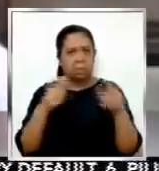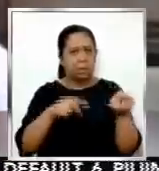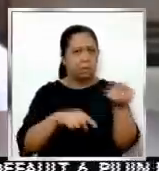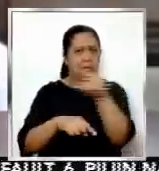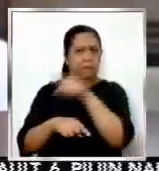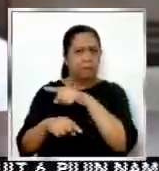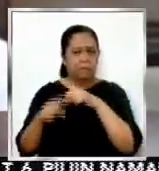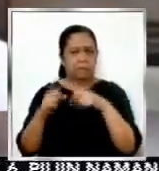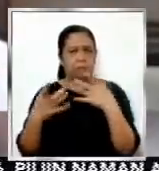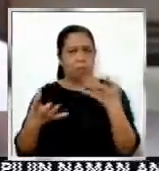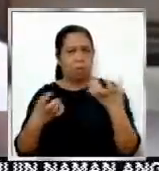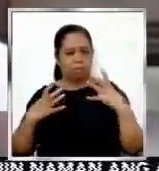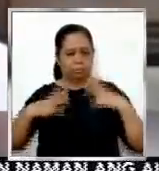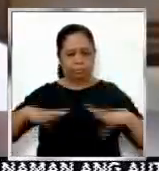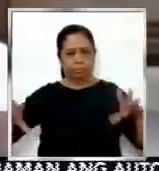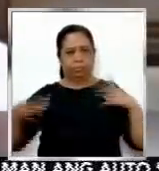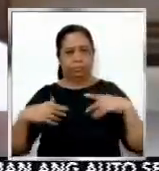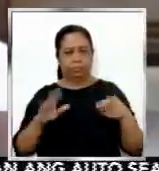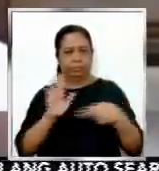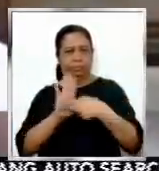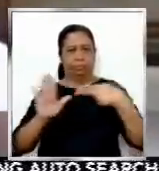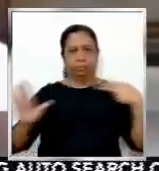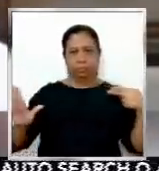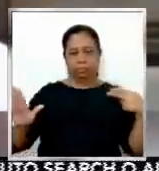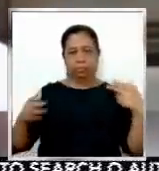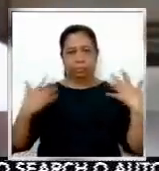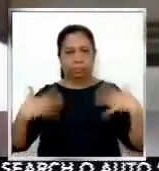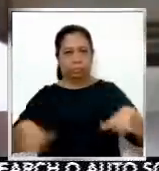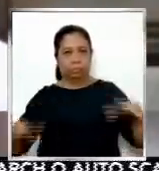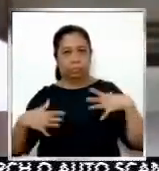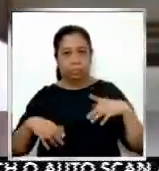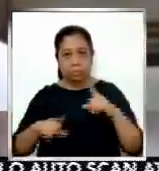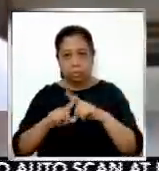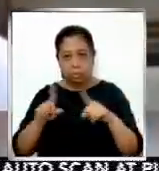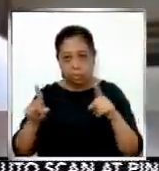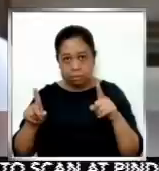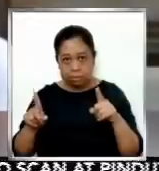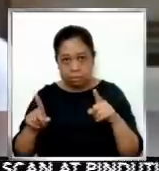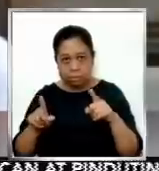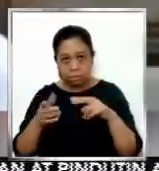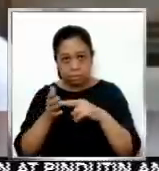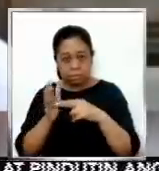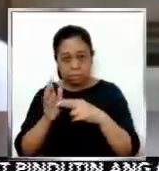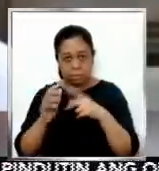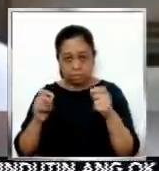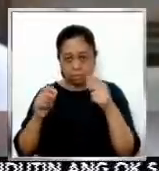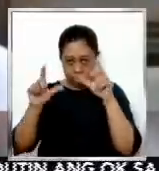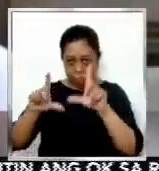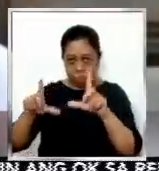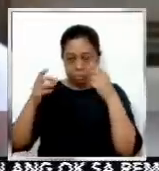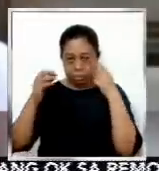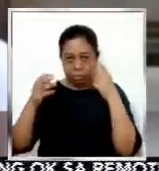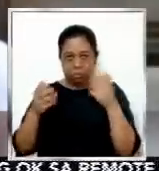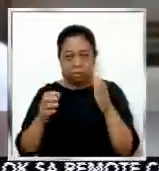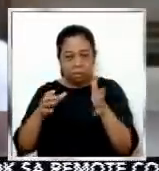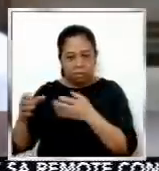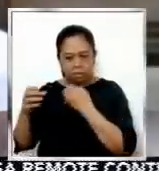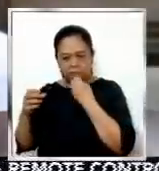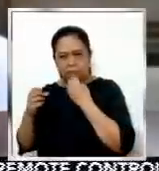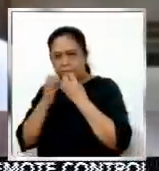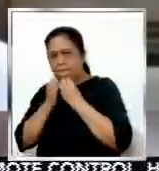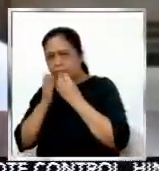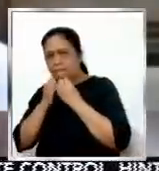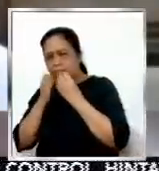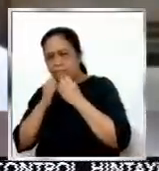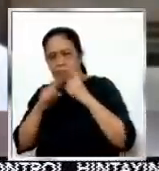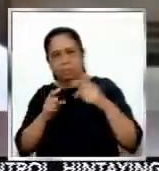maghilig magdamit ng mga signature. Pero may sinasantabi yung ibang pangangailangan. So sino tayo